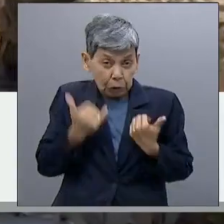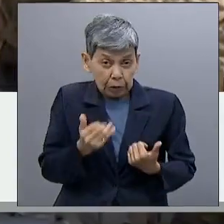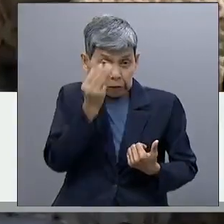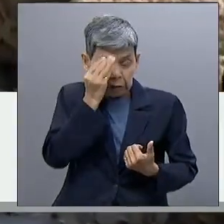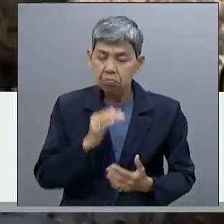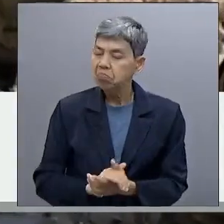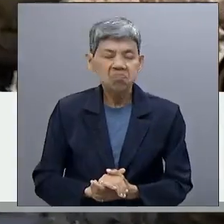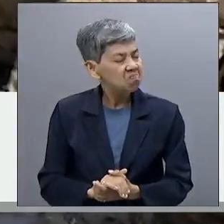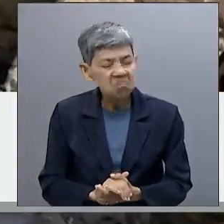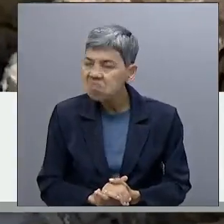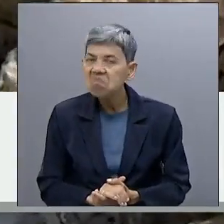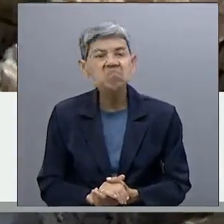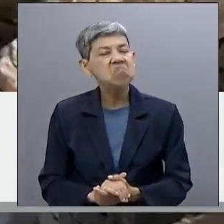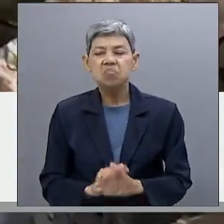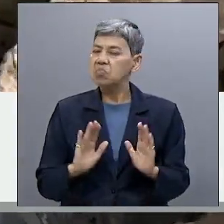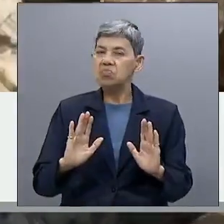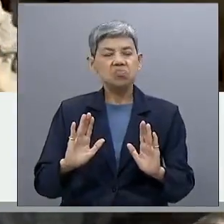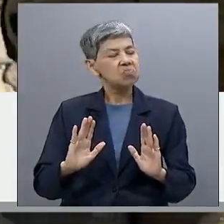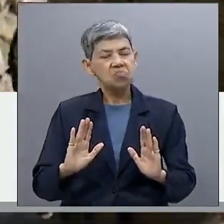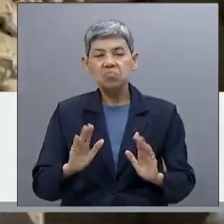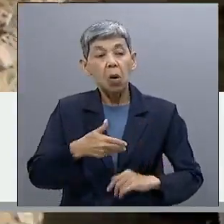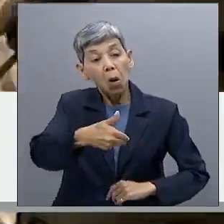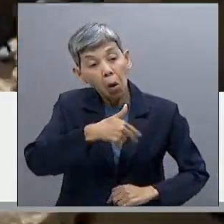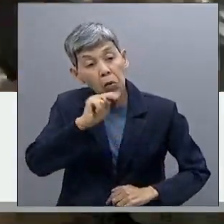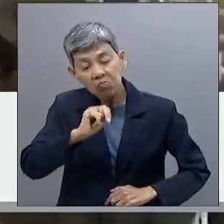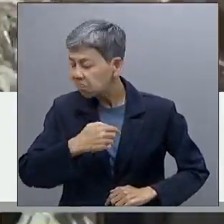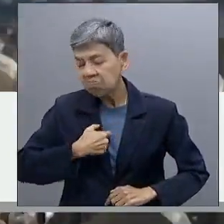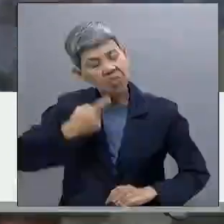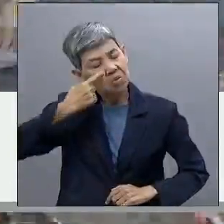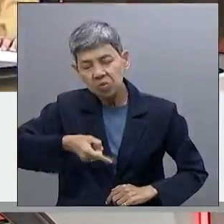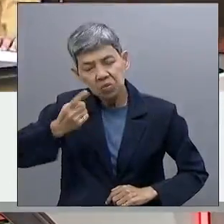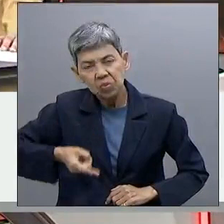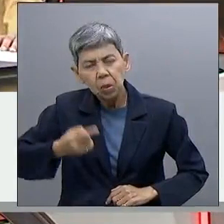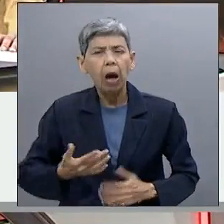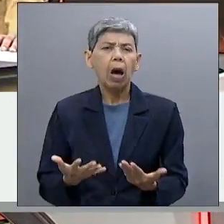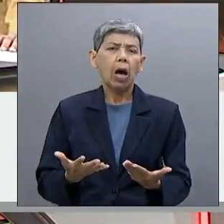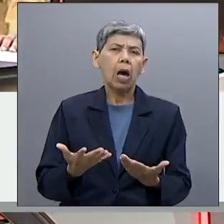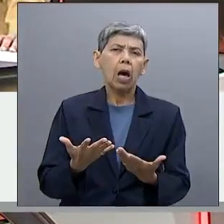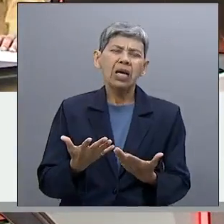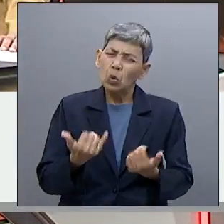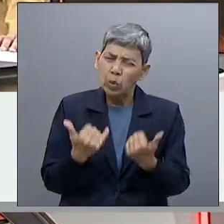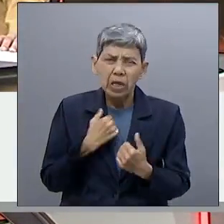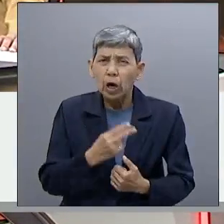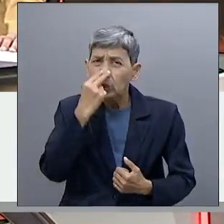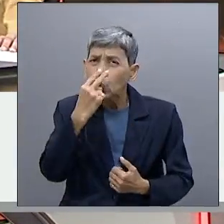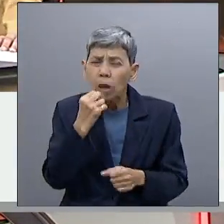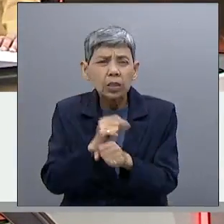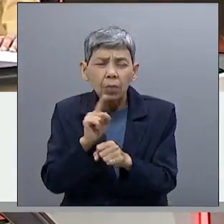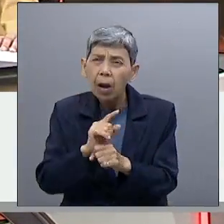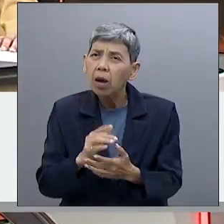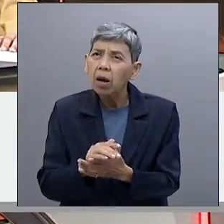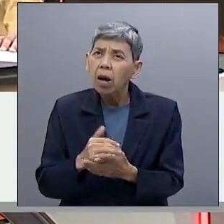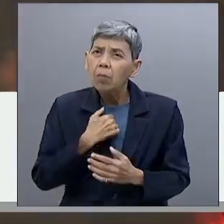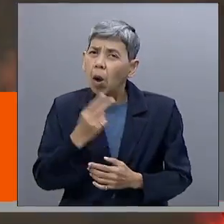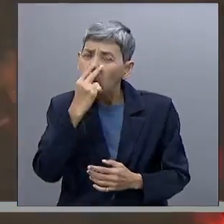ก็ยังไม่ยอมรับคำขอของ UN แล้ววันนี้เราจะต้องเช็คข้อมูลกันยังไงหรือจะต้อง